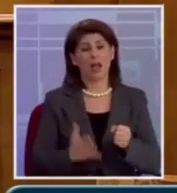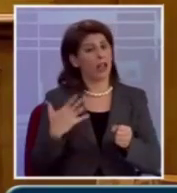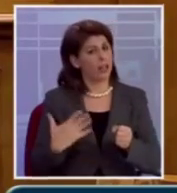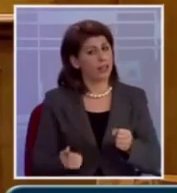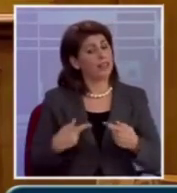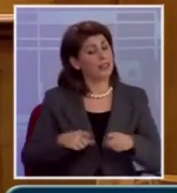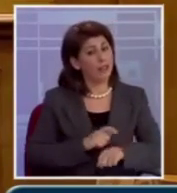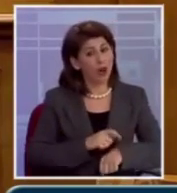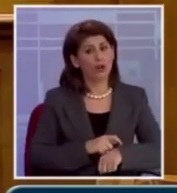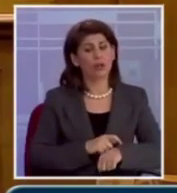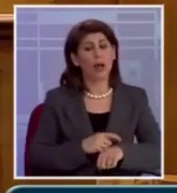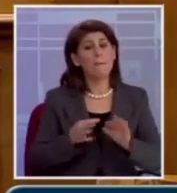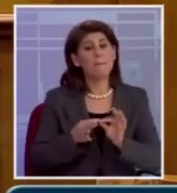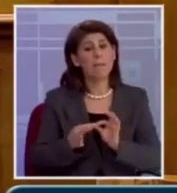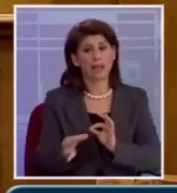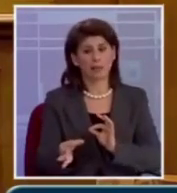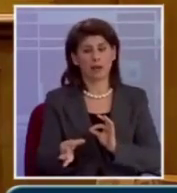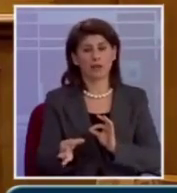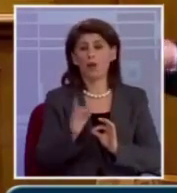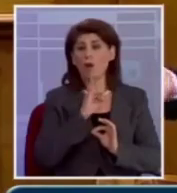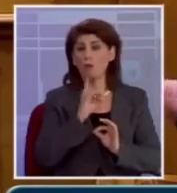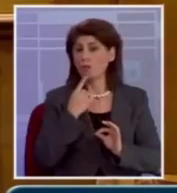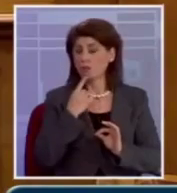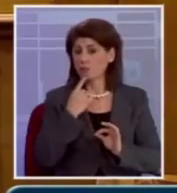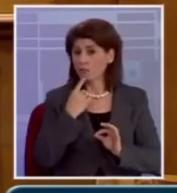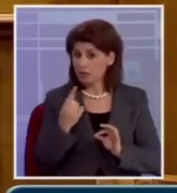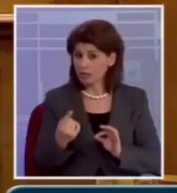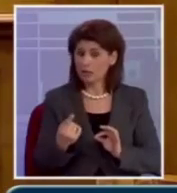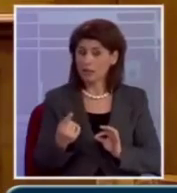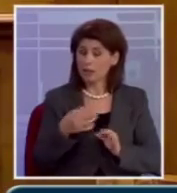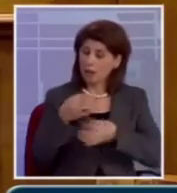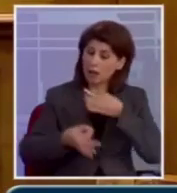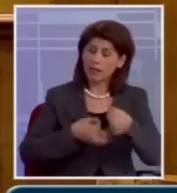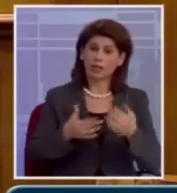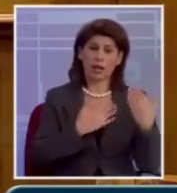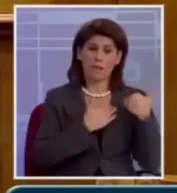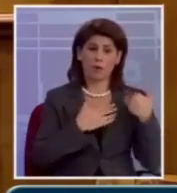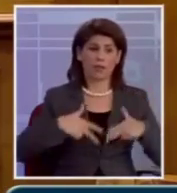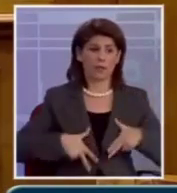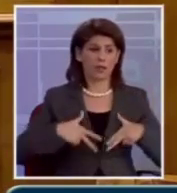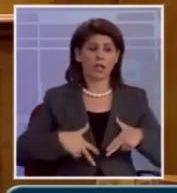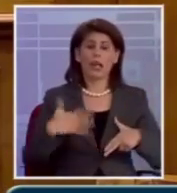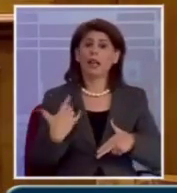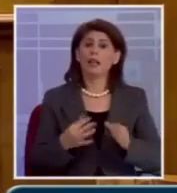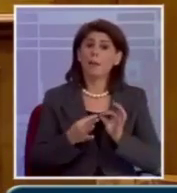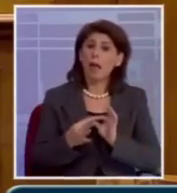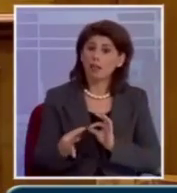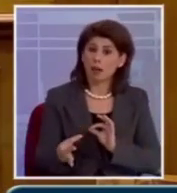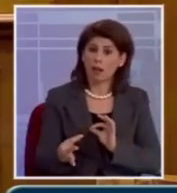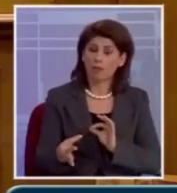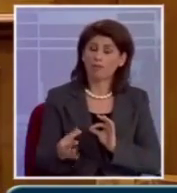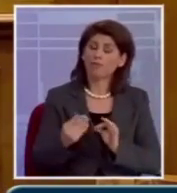και ταυτόχρονα μέτρα, όπως σας ανέλησαν και οι αρμόδιοι υπουργοί, είναι μέτρα τα